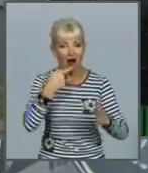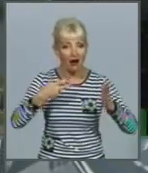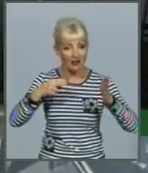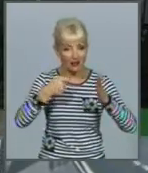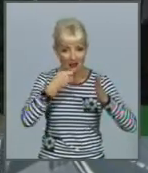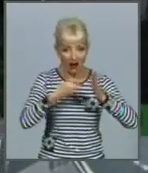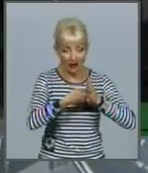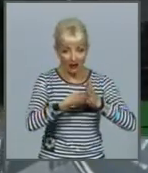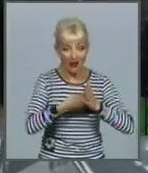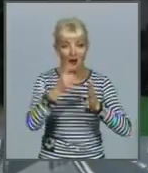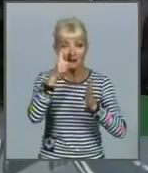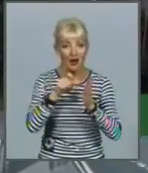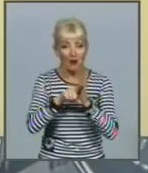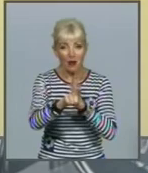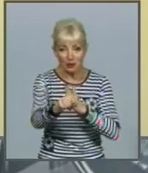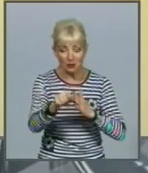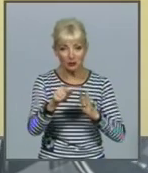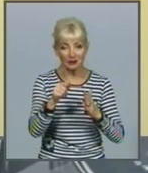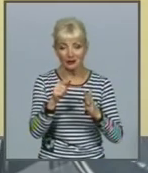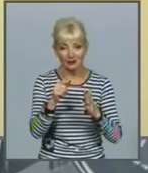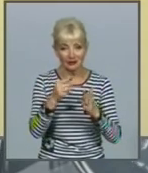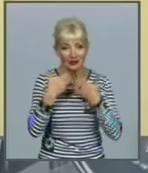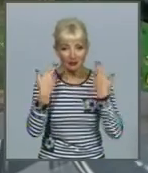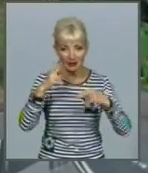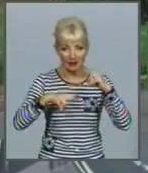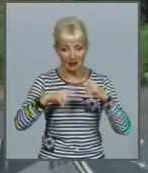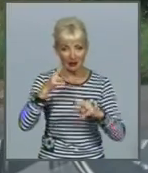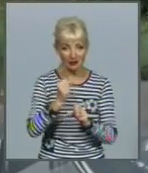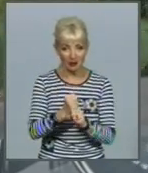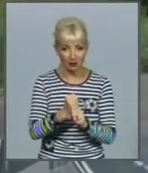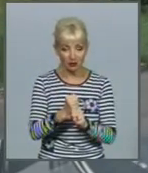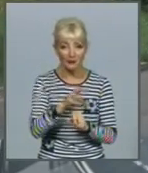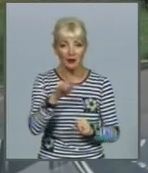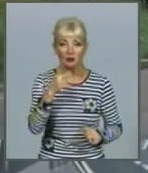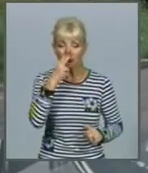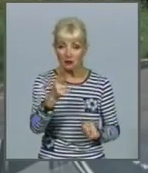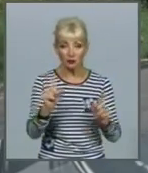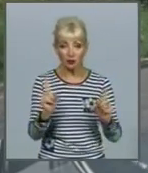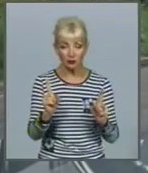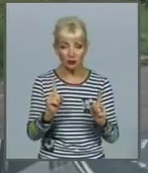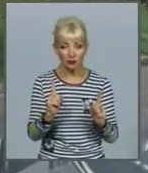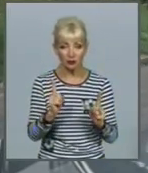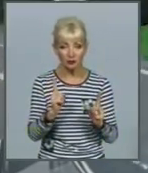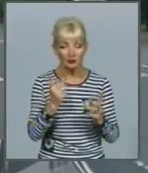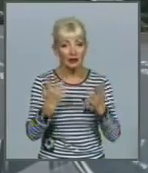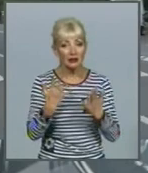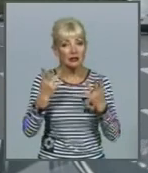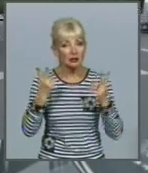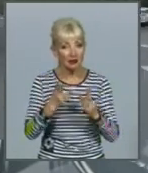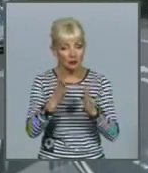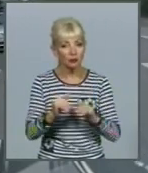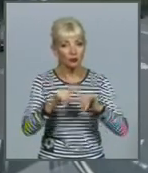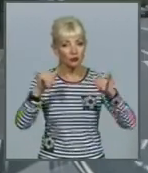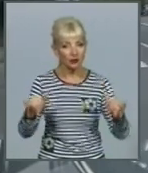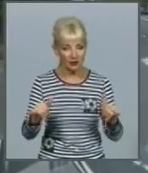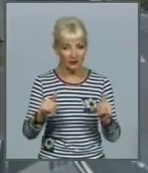не проводились будівельні роботи. Ми посмотрим, в связи з тим, що розвивається мікрорайон, якщо нам буде потрібно увеличувати кількість, то ми в дальнейшем, може бути,